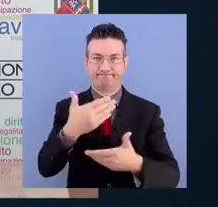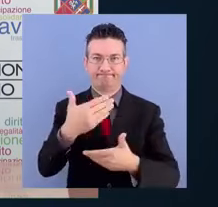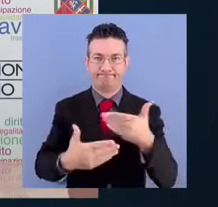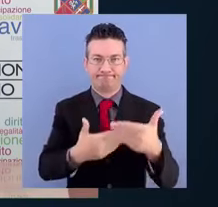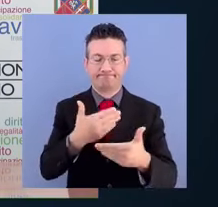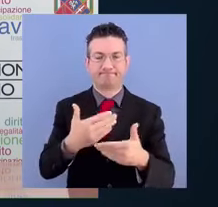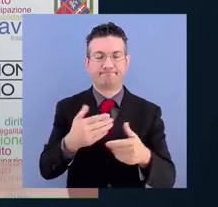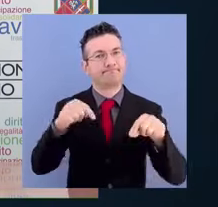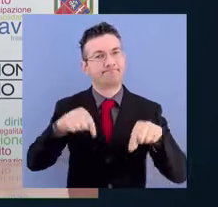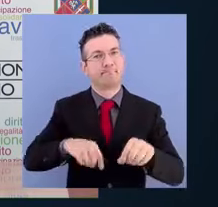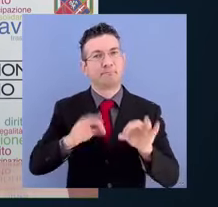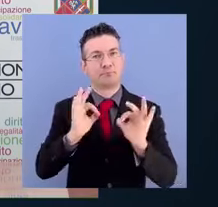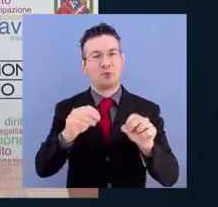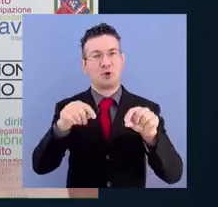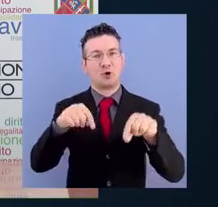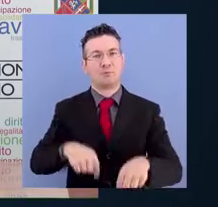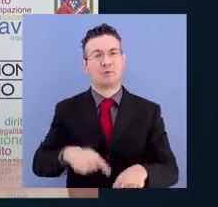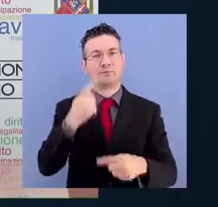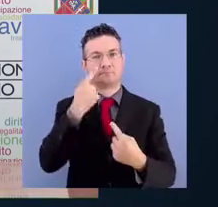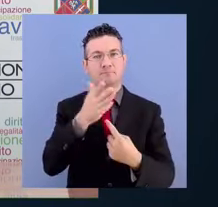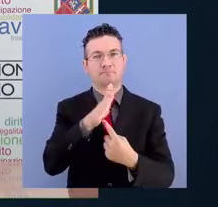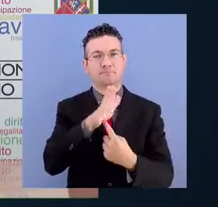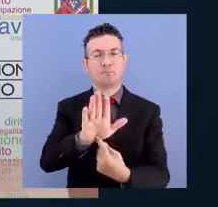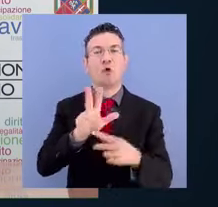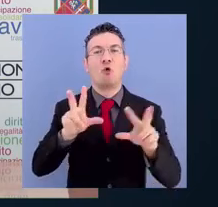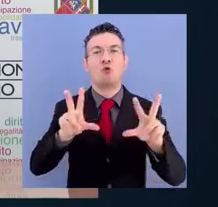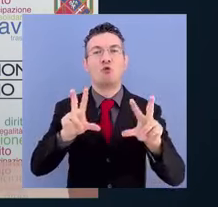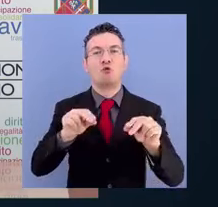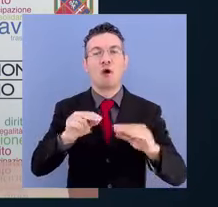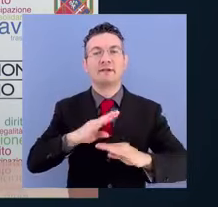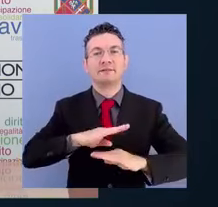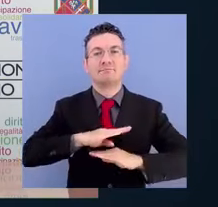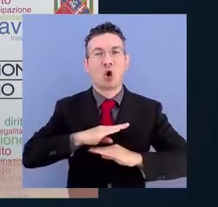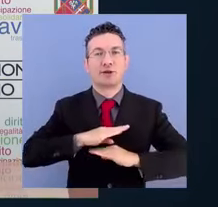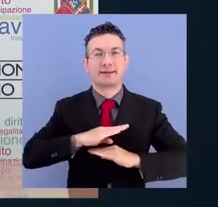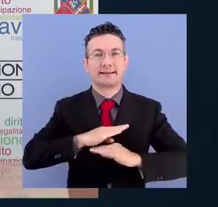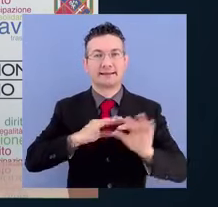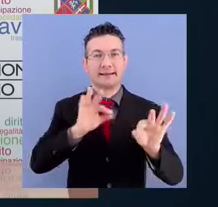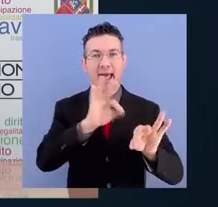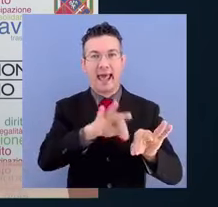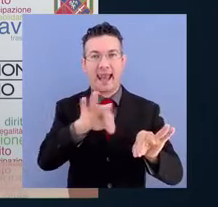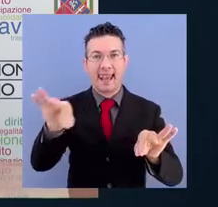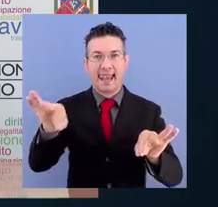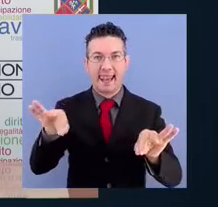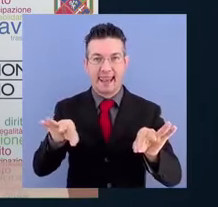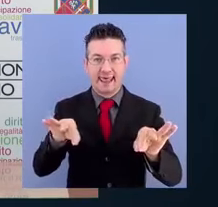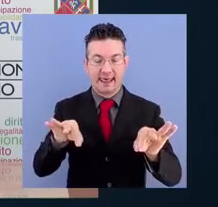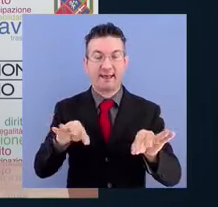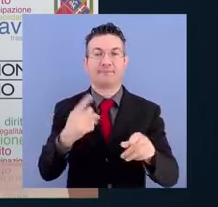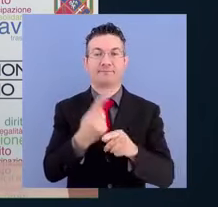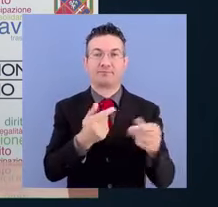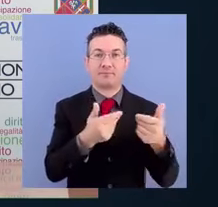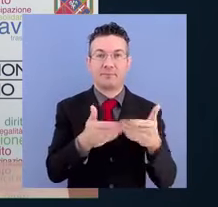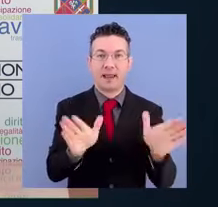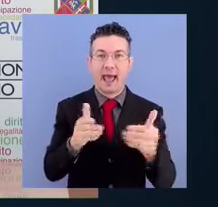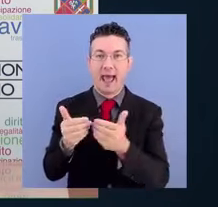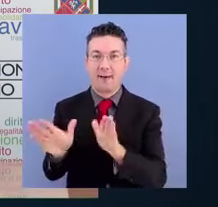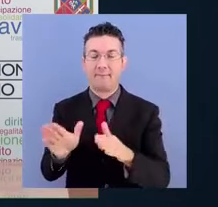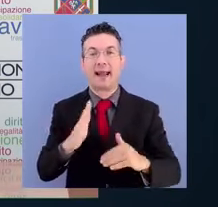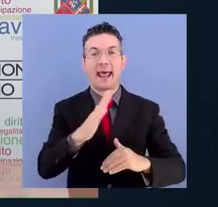presentiamo i nuovi sportelli territoriali che saranno aperti a latina ea frosinone